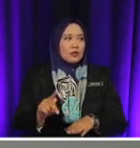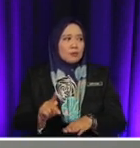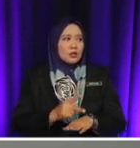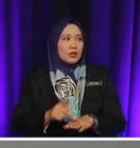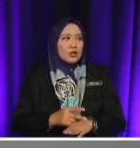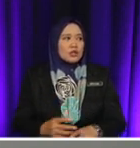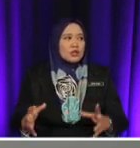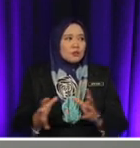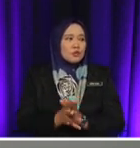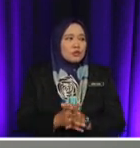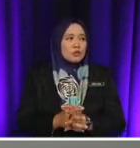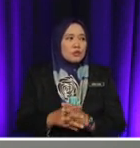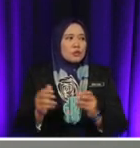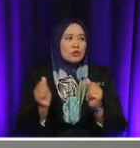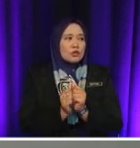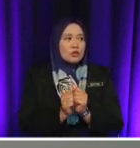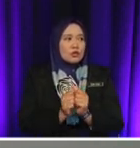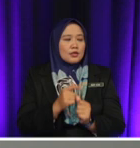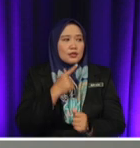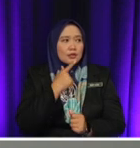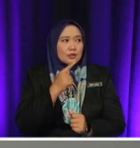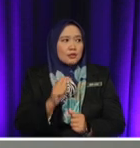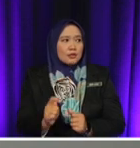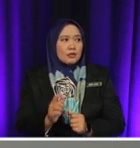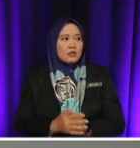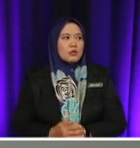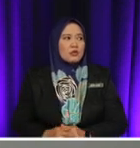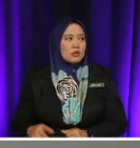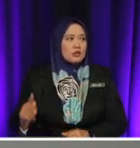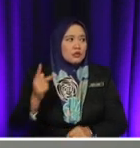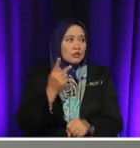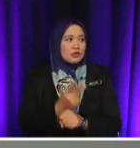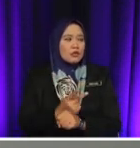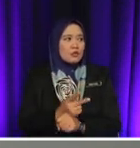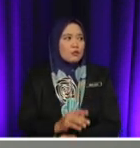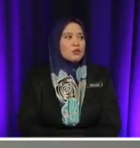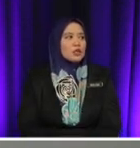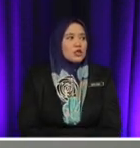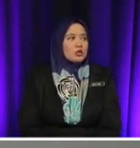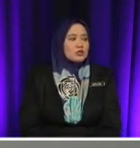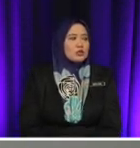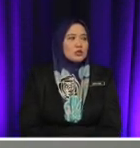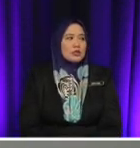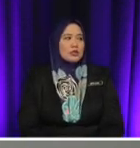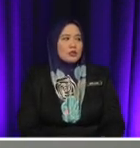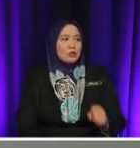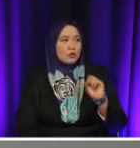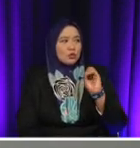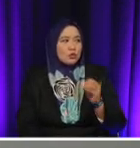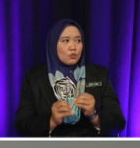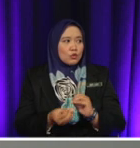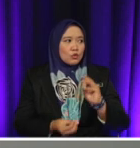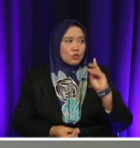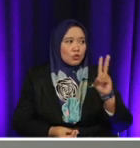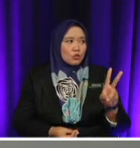aulin ditambah untuk mengurangkan ketelarutan sabun sabun akan terapun dan di atas